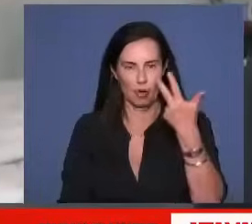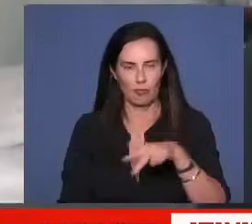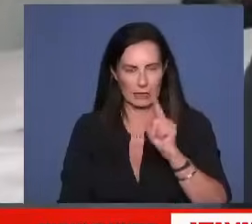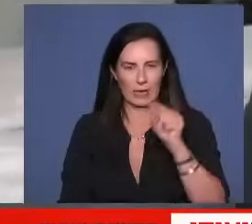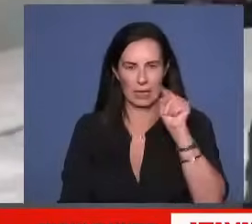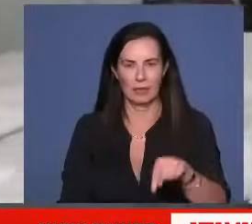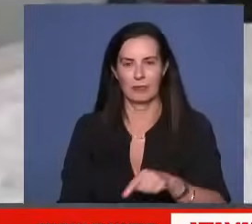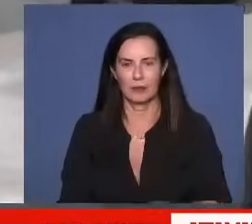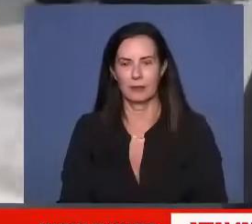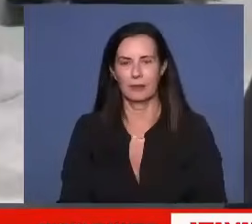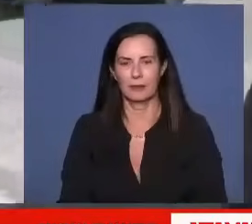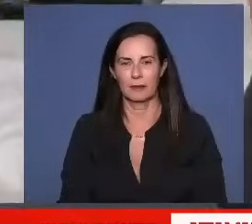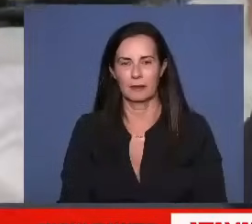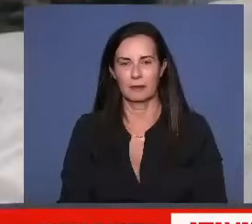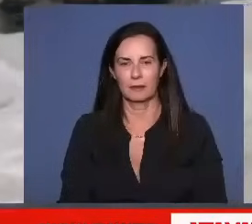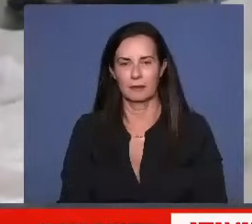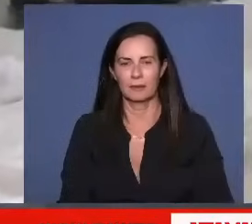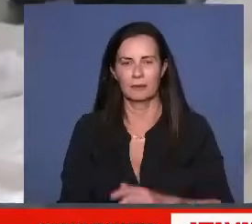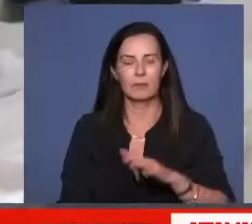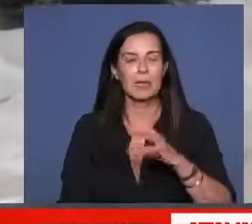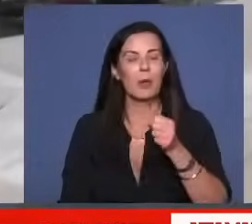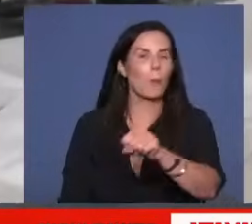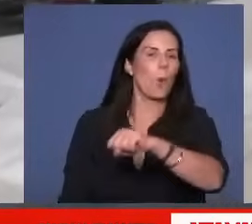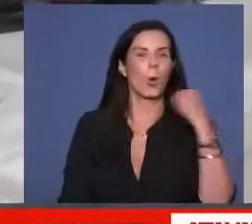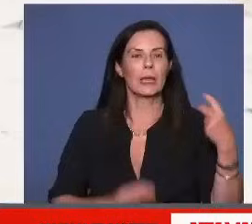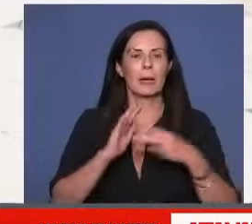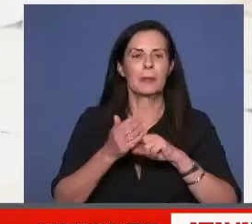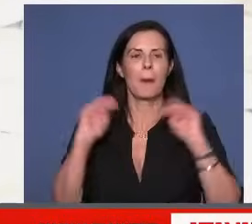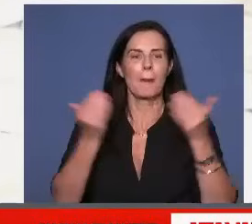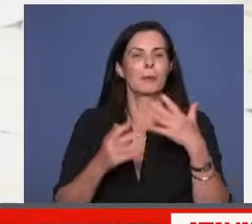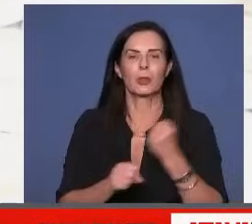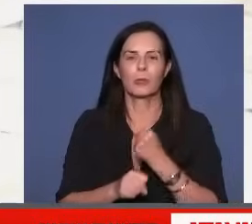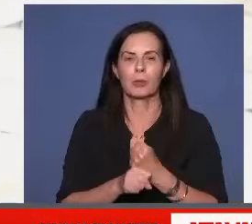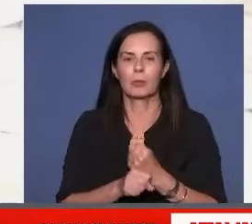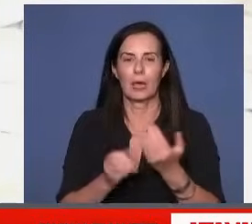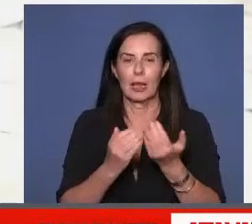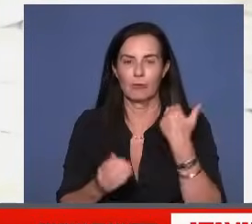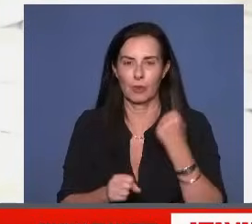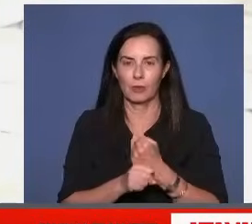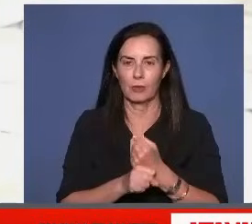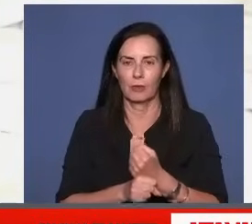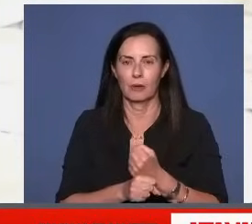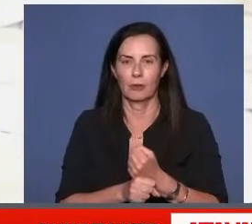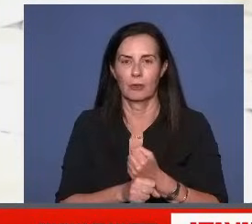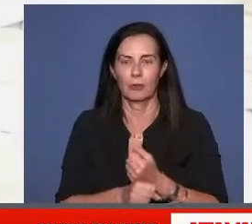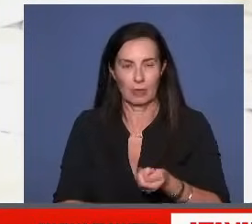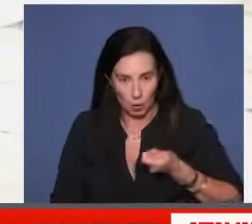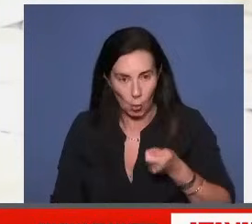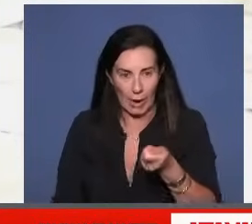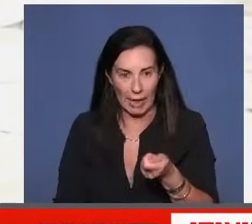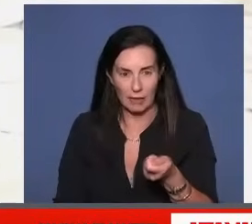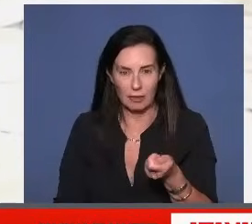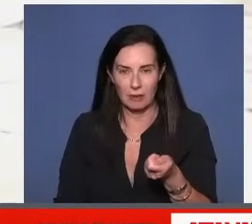ב3:30 הם אומרים. מה היית עושה אם הם היו פותחים את הממד? עוד לפני שהוא מספיק לעשות משהו. דוקרת?